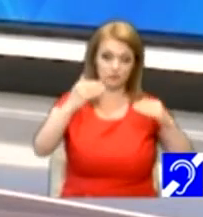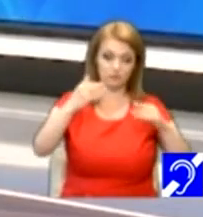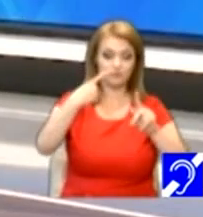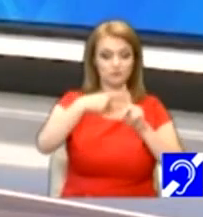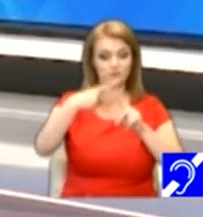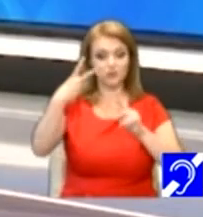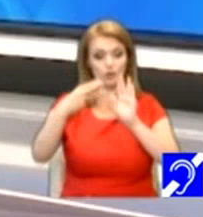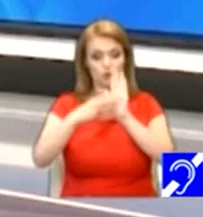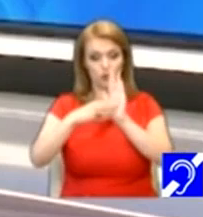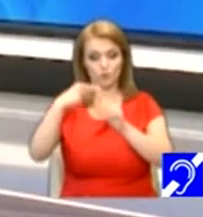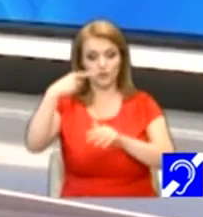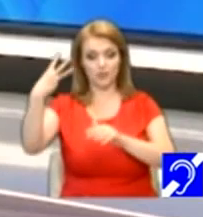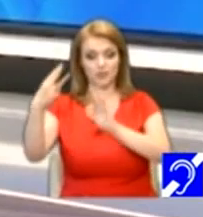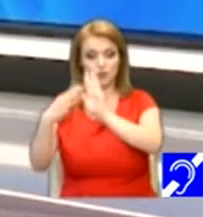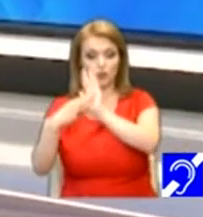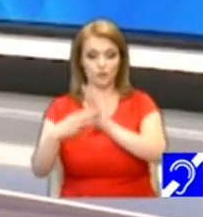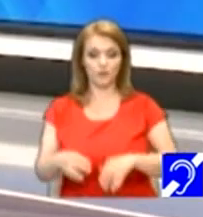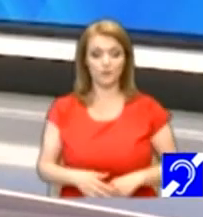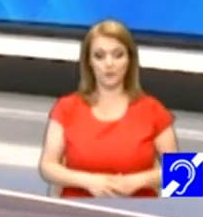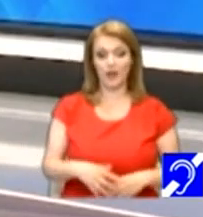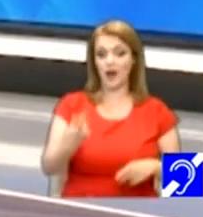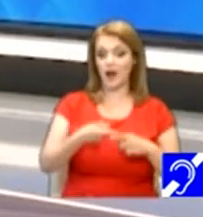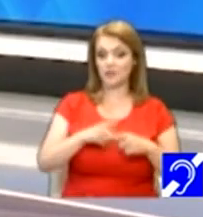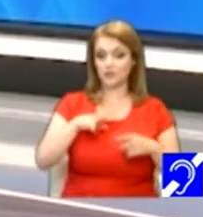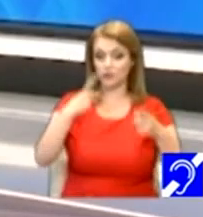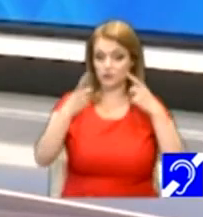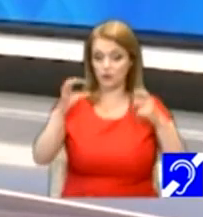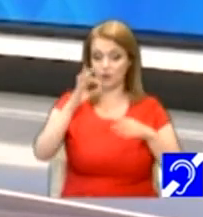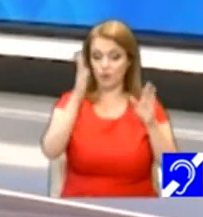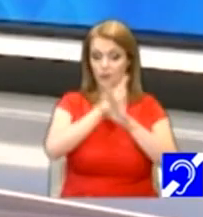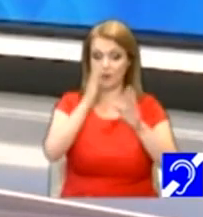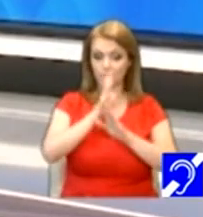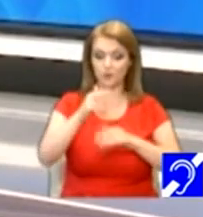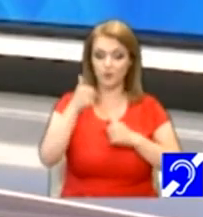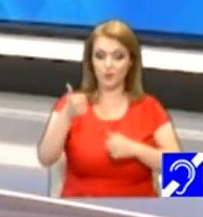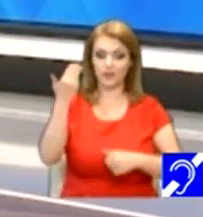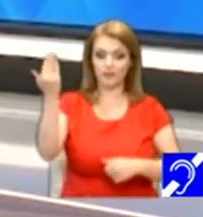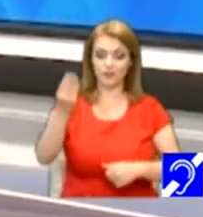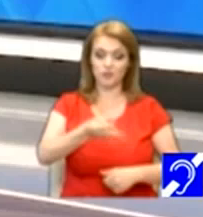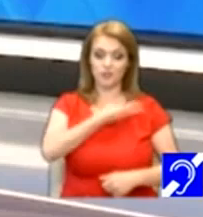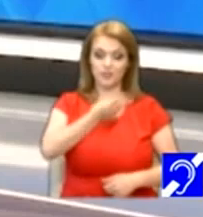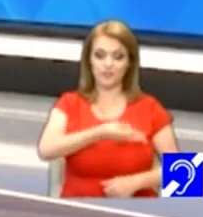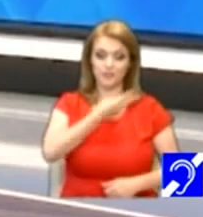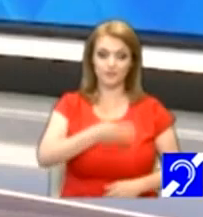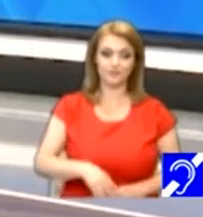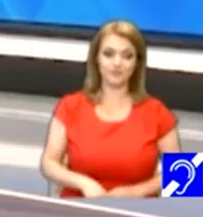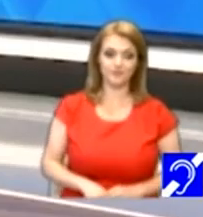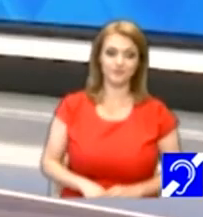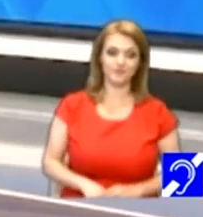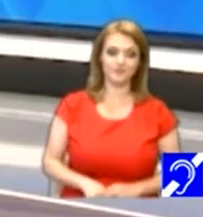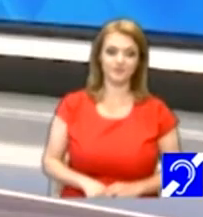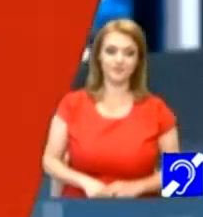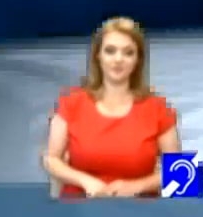între 28 și 38 de grade. Acestea au fost informațiile despre vreme. Sunt Florina Constantinescu și vă mulțumesc pentru atenție. Pe